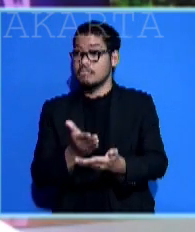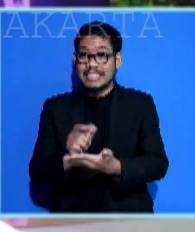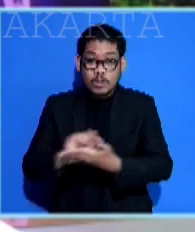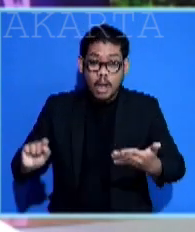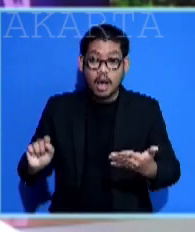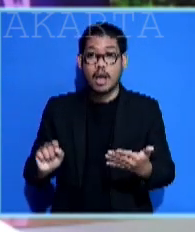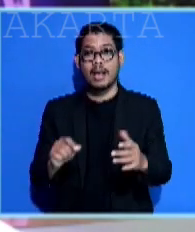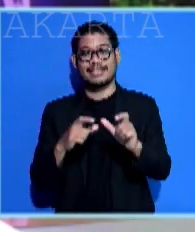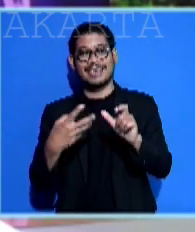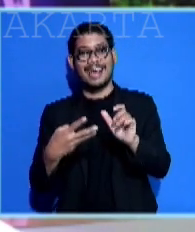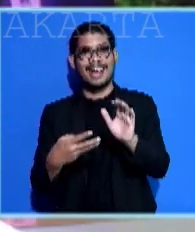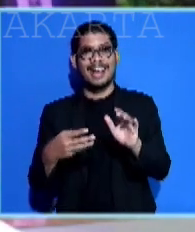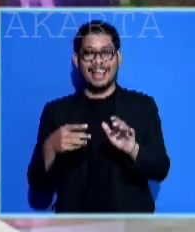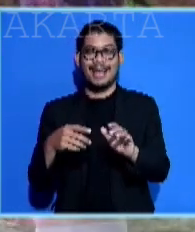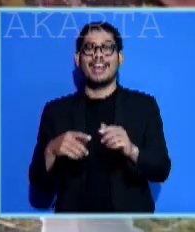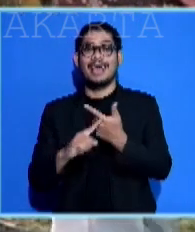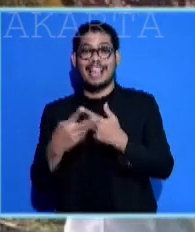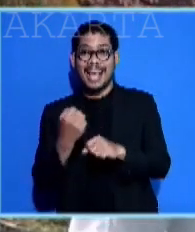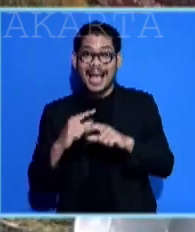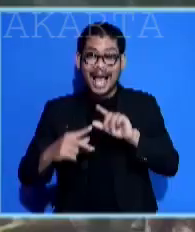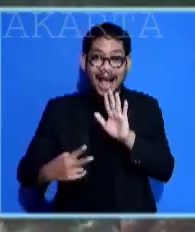Seyegan Kabupaten Sleman.